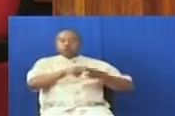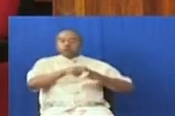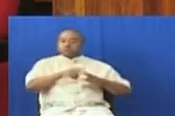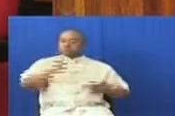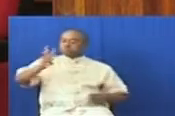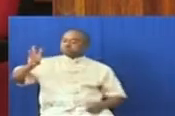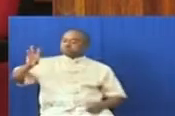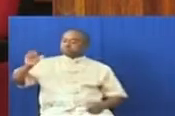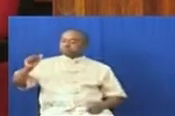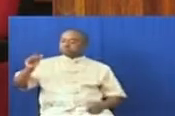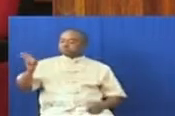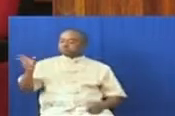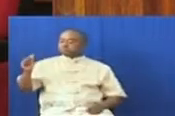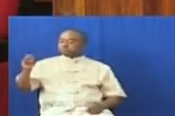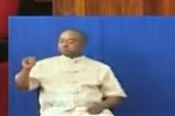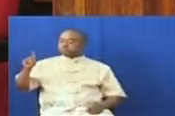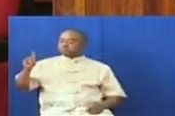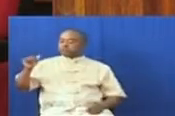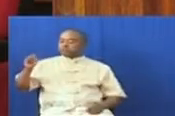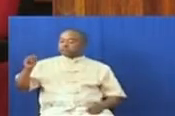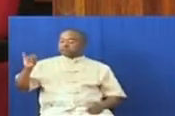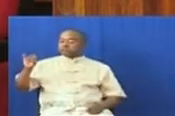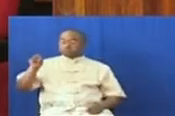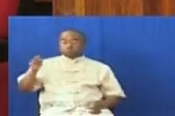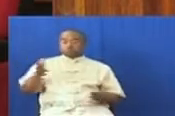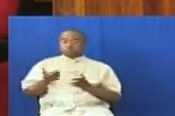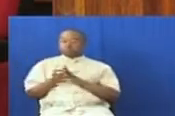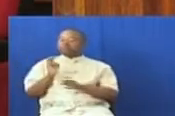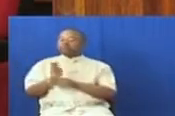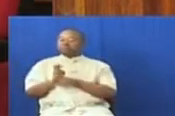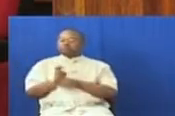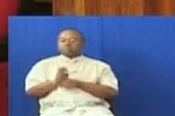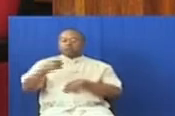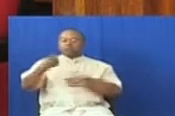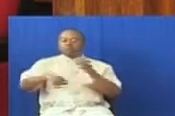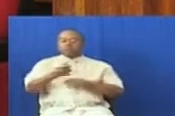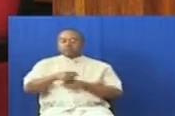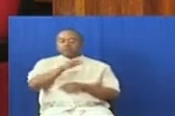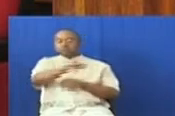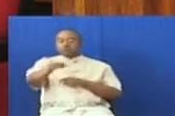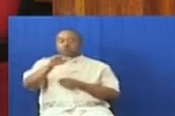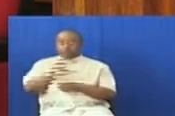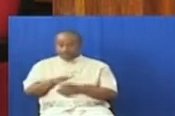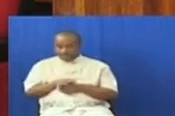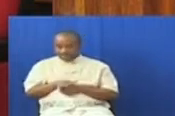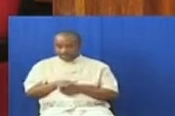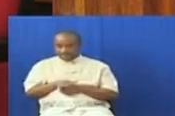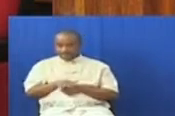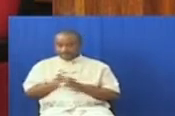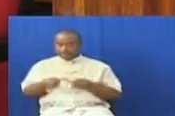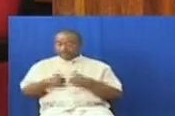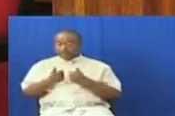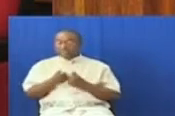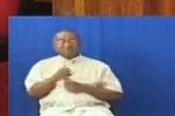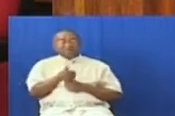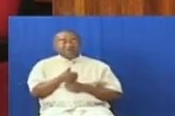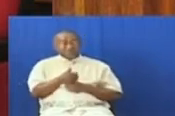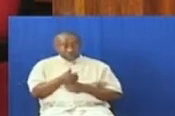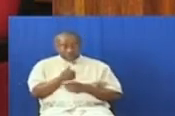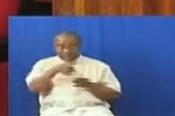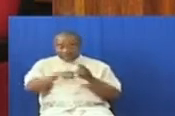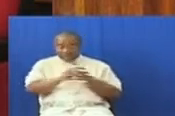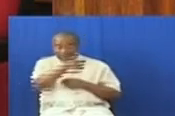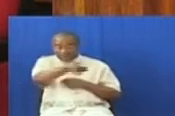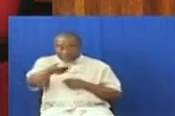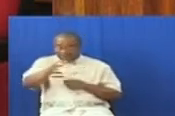kusimamia hizi miradi ambayo iko katika maeneo mengi. Pamoja na wahandisi, lakini bado kwenye vijiji